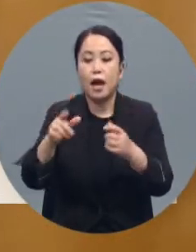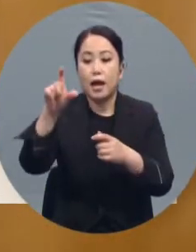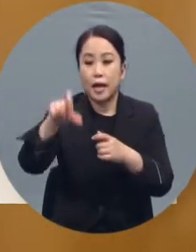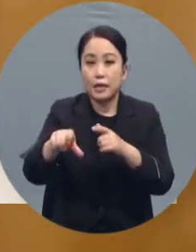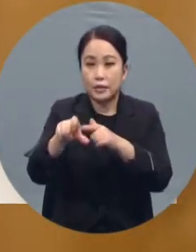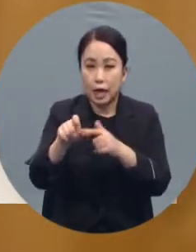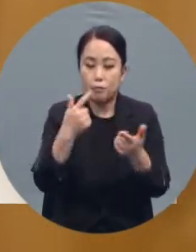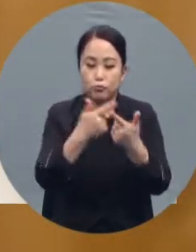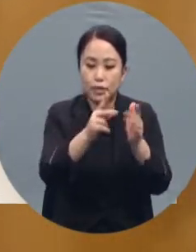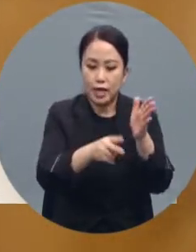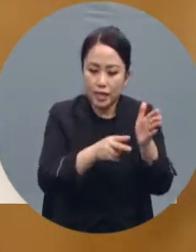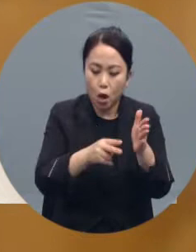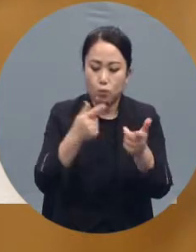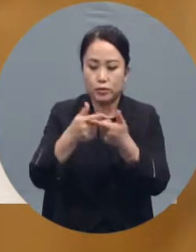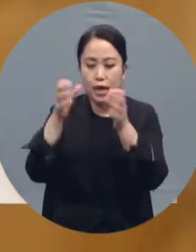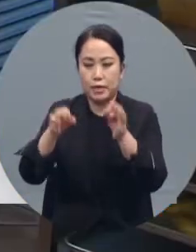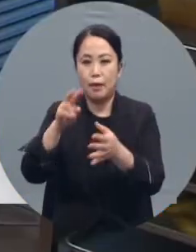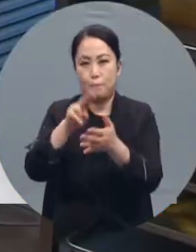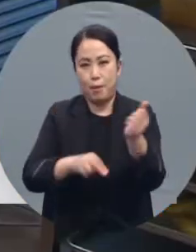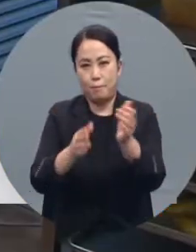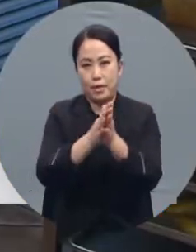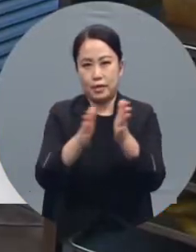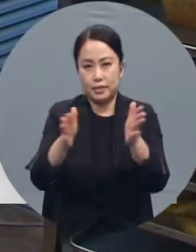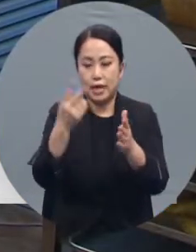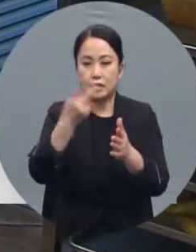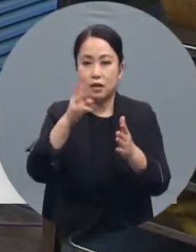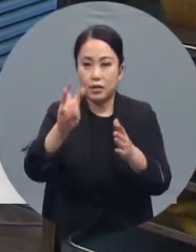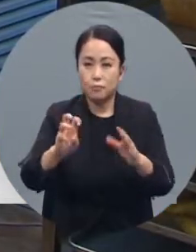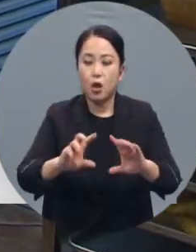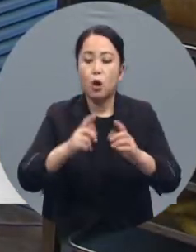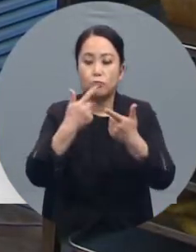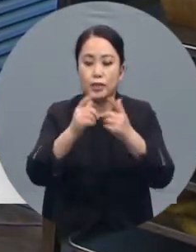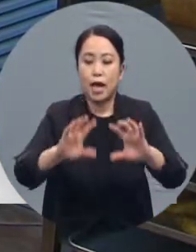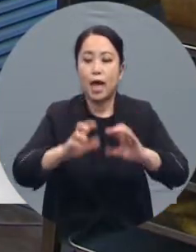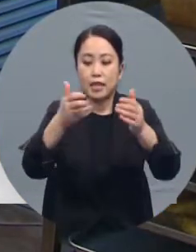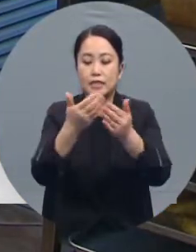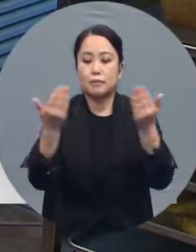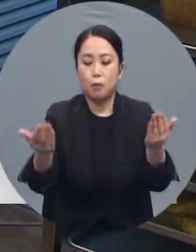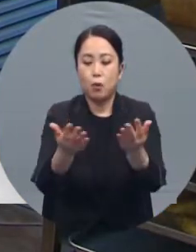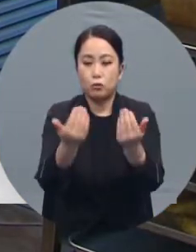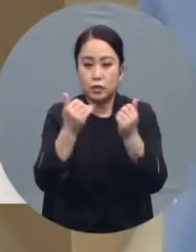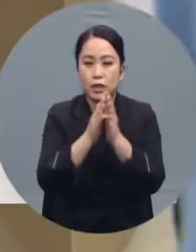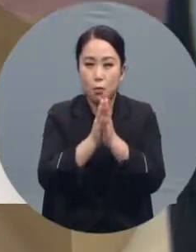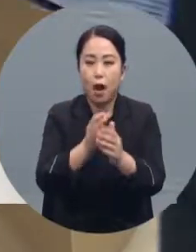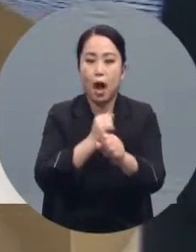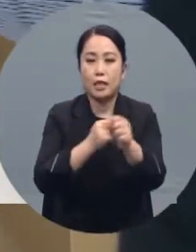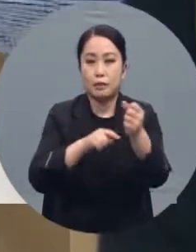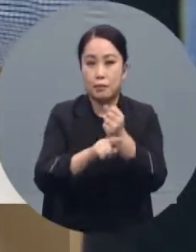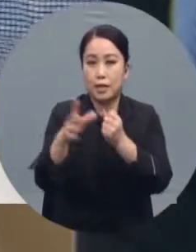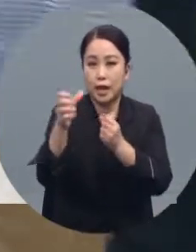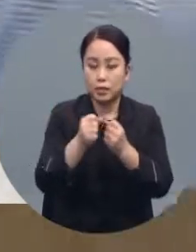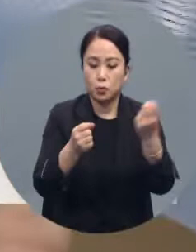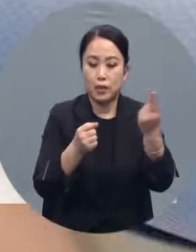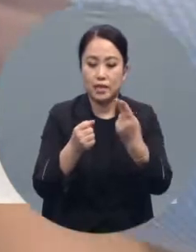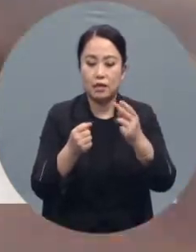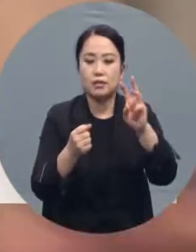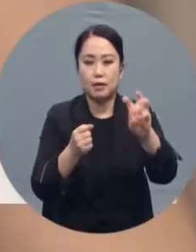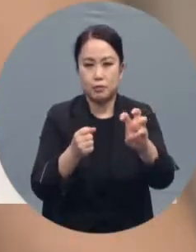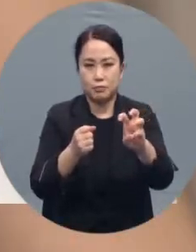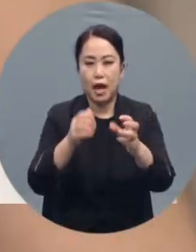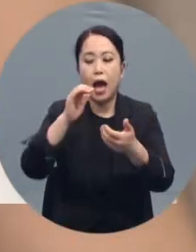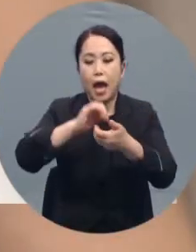부산은행 등에서 판매됩니다. 2030 부산 엑스포 유치를 기원하는 의미로 2030장을 한정